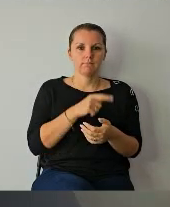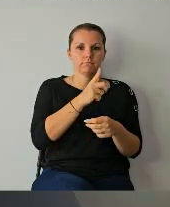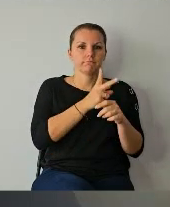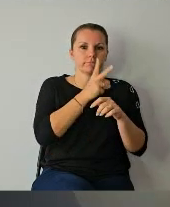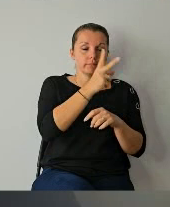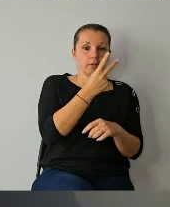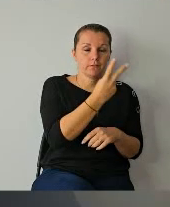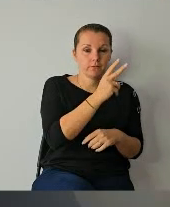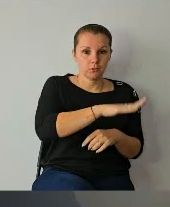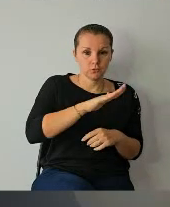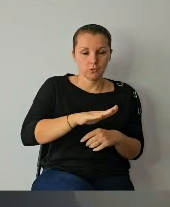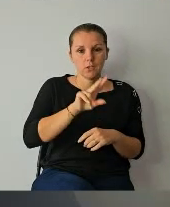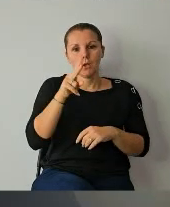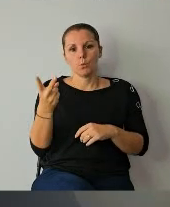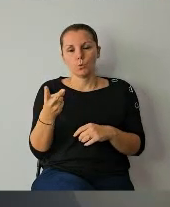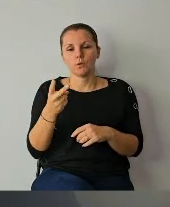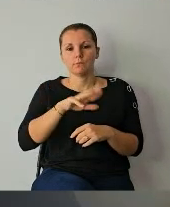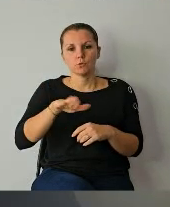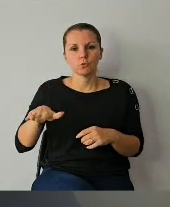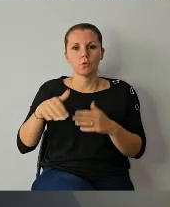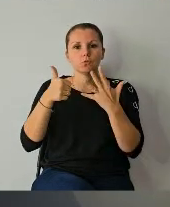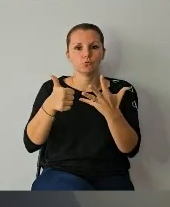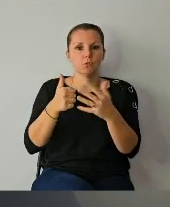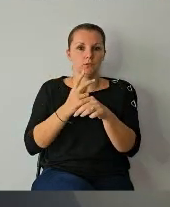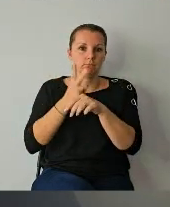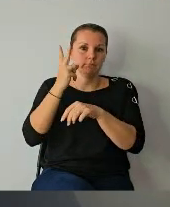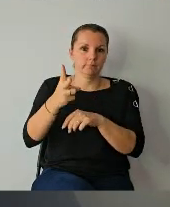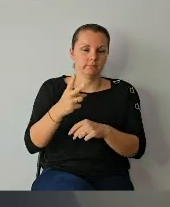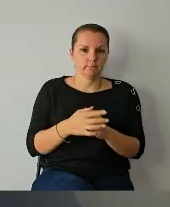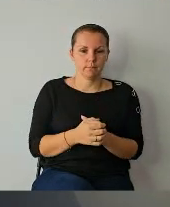wychowanków, w Kielanówce o sześcioro.